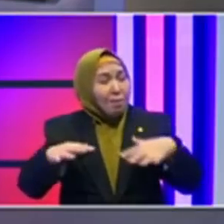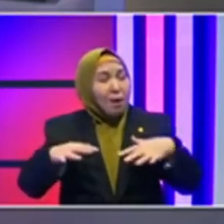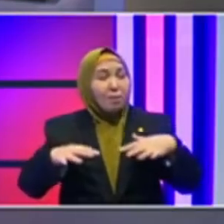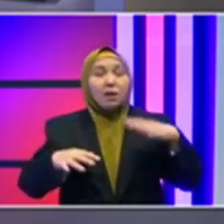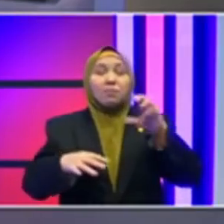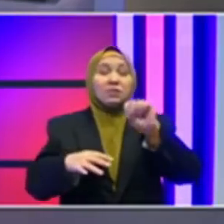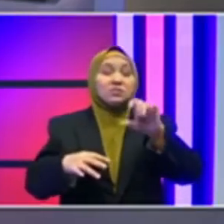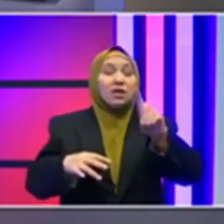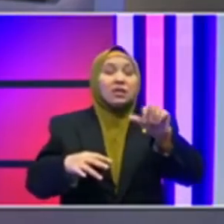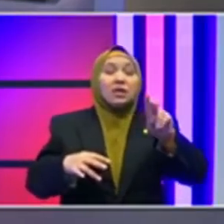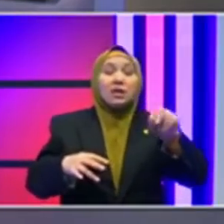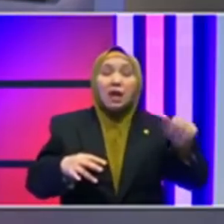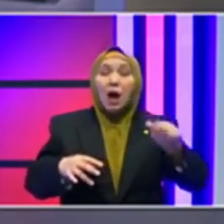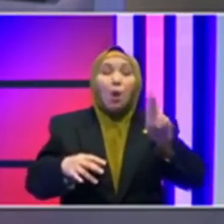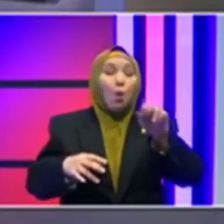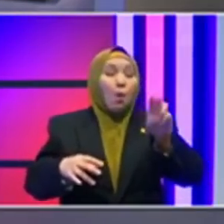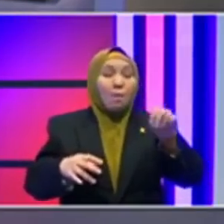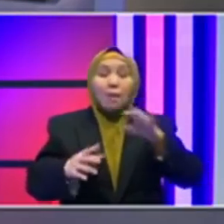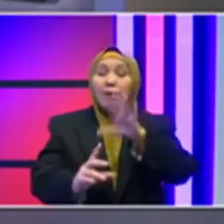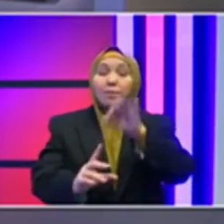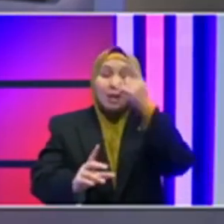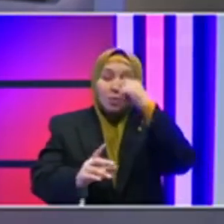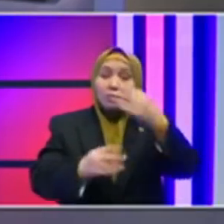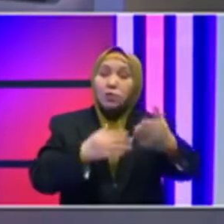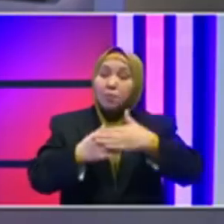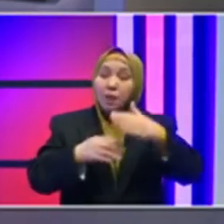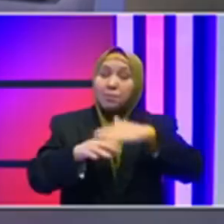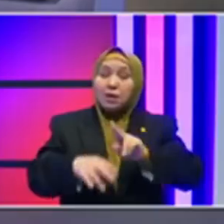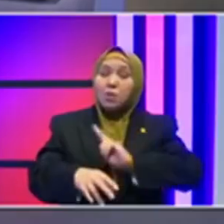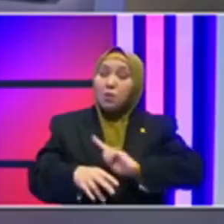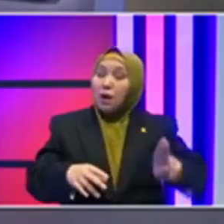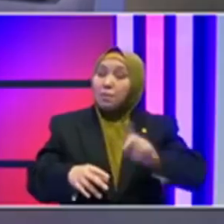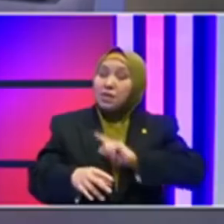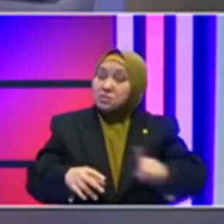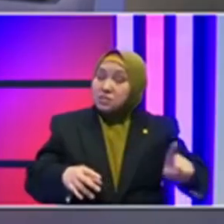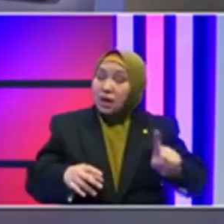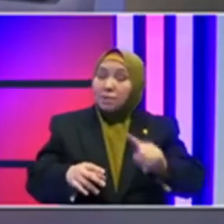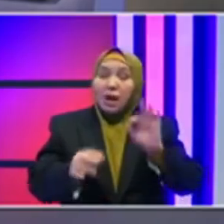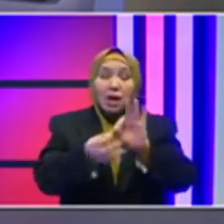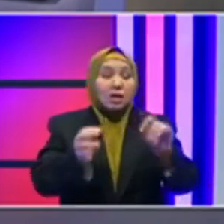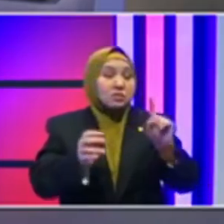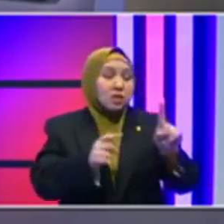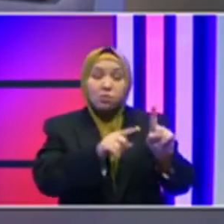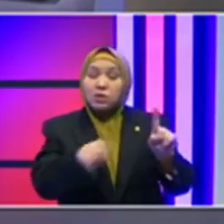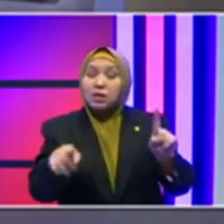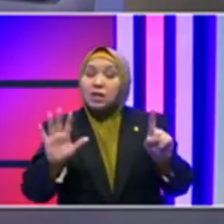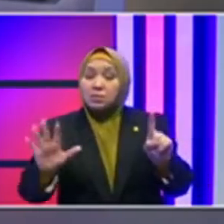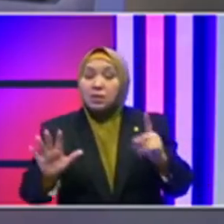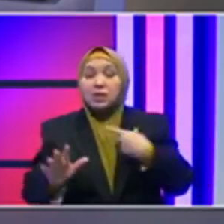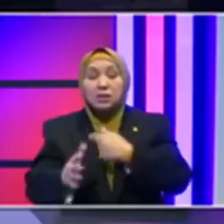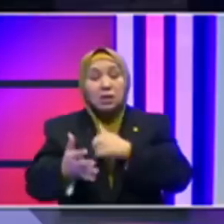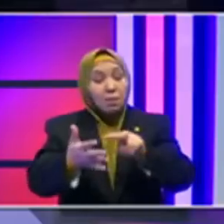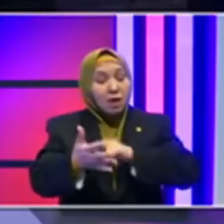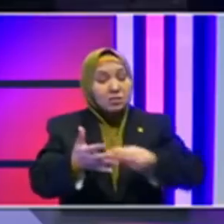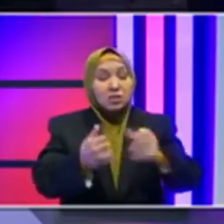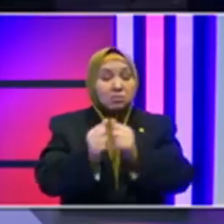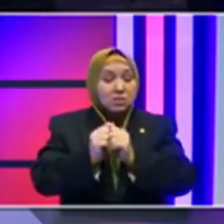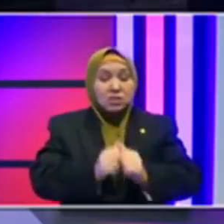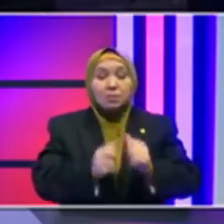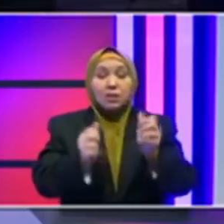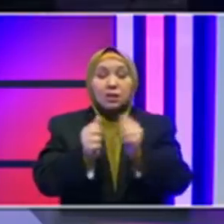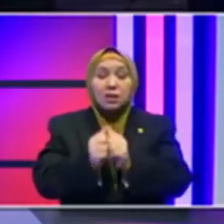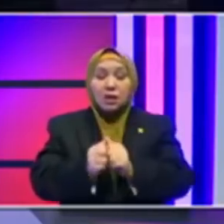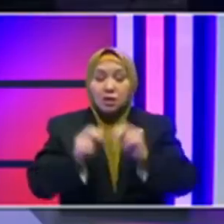menyebarkan beliau memilih untuk kembali pada agama Fitrah ayat 1 hingga 5 kita baca bersama dengan